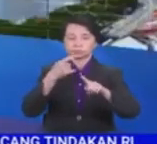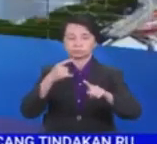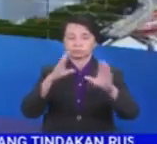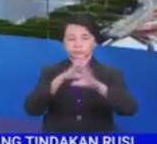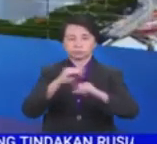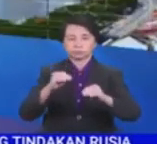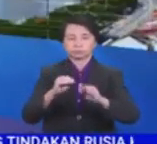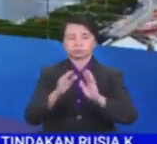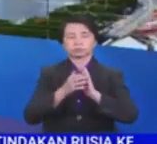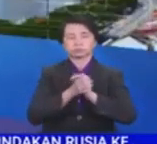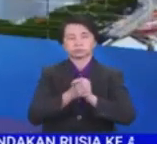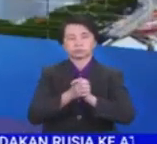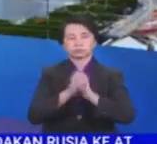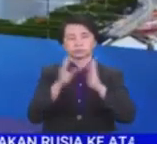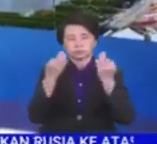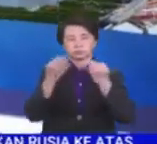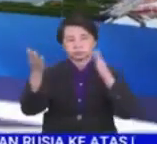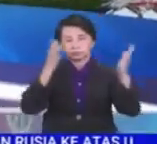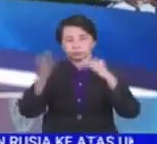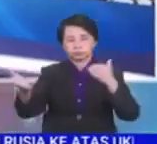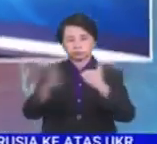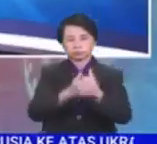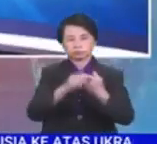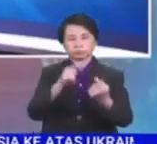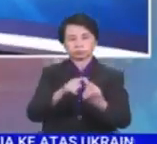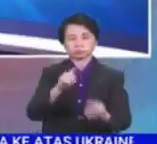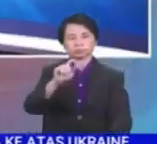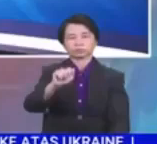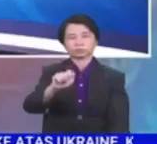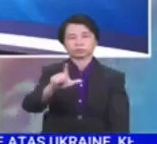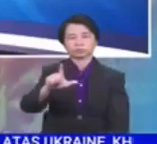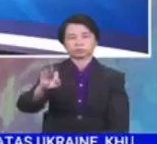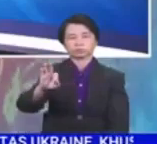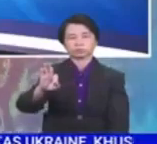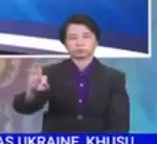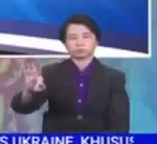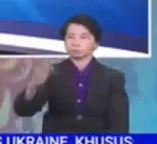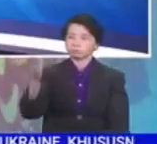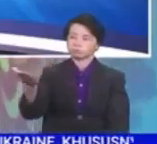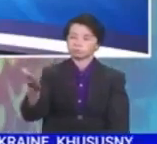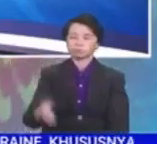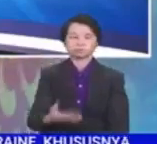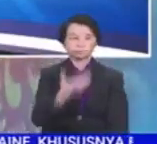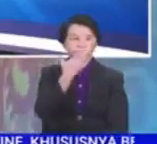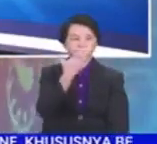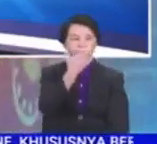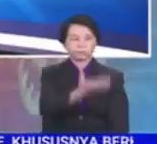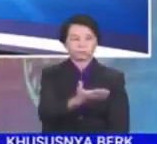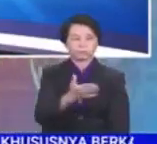Sallam keluarga Blaze kita kembali bersama Alifia angkasapuri istri kan ya Boy terima kasih norzila